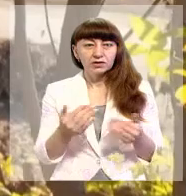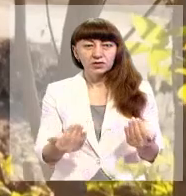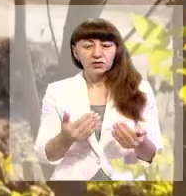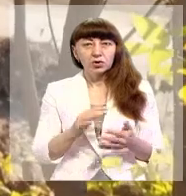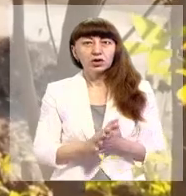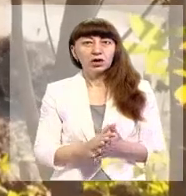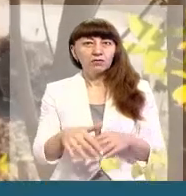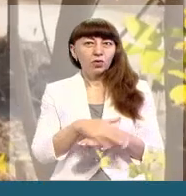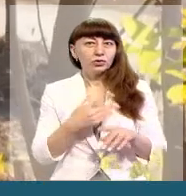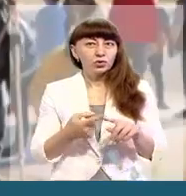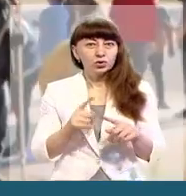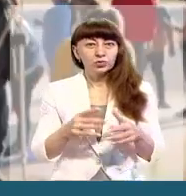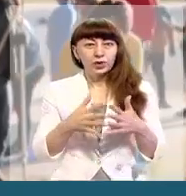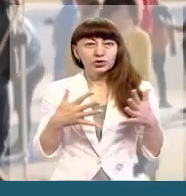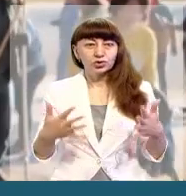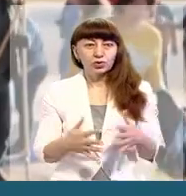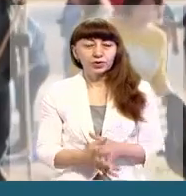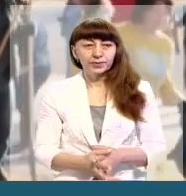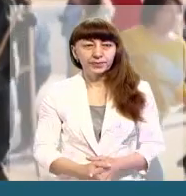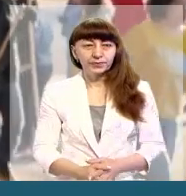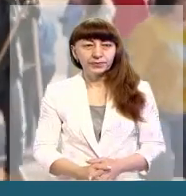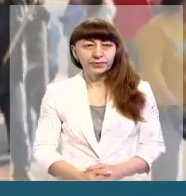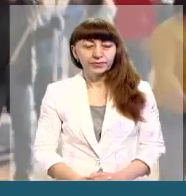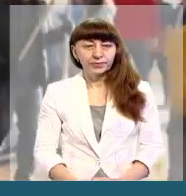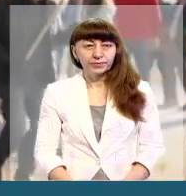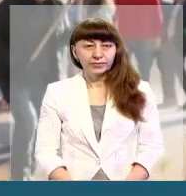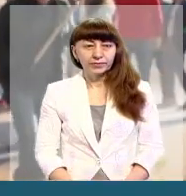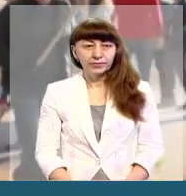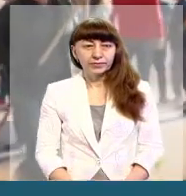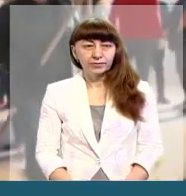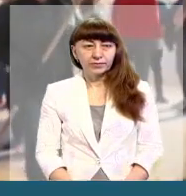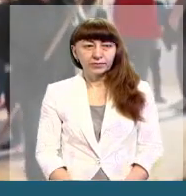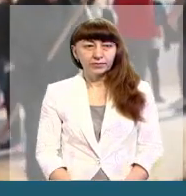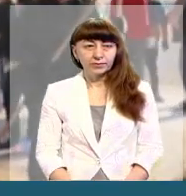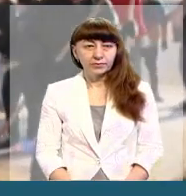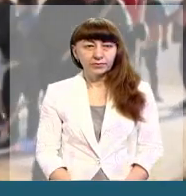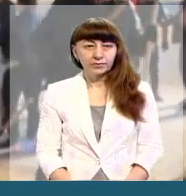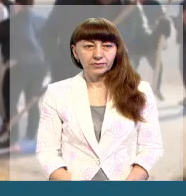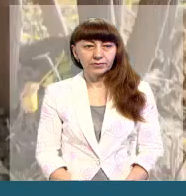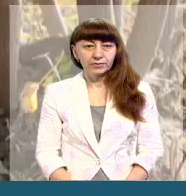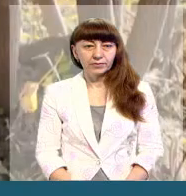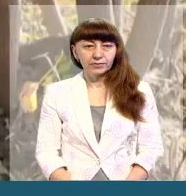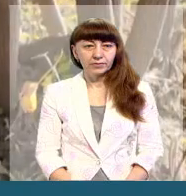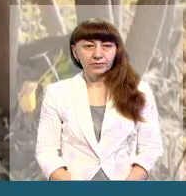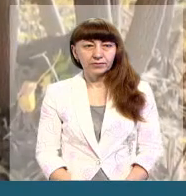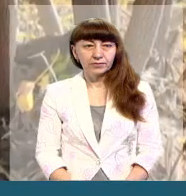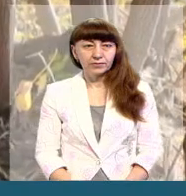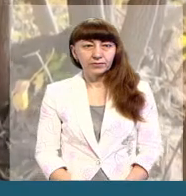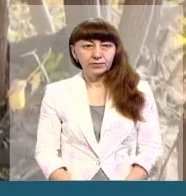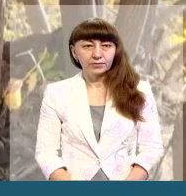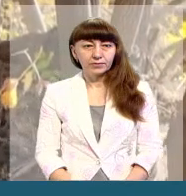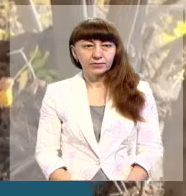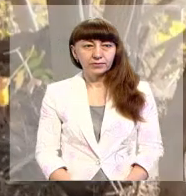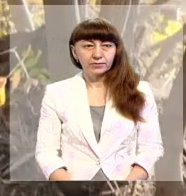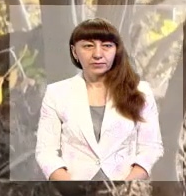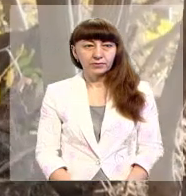департаментінің ұйымдастыруымен өткізіліп жатыр. Мен ойымша бүгінгі шараның қоғамға деген үлесі өте зор. Ең біріншіден бұл акцияның